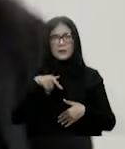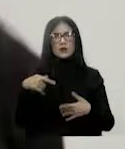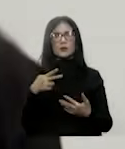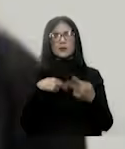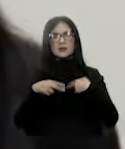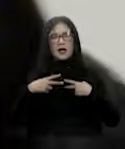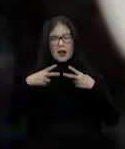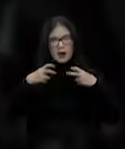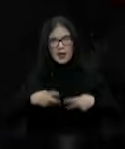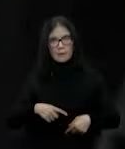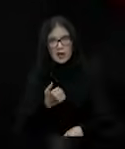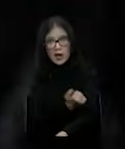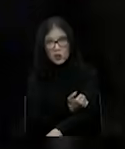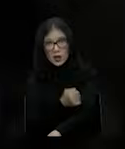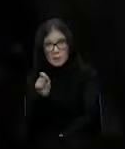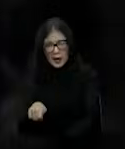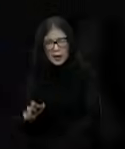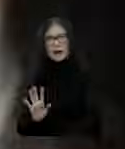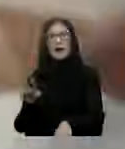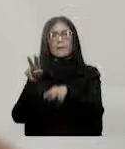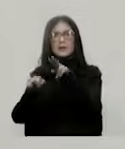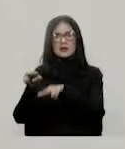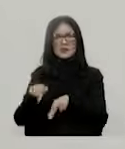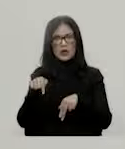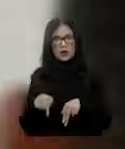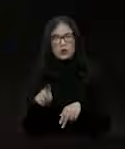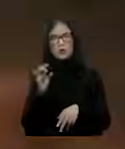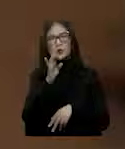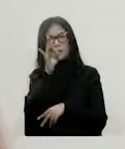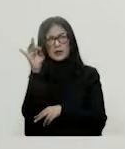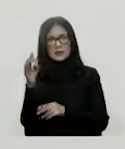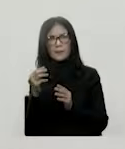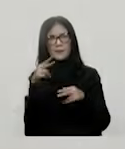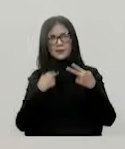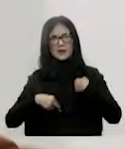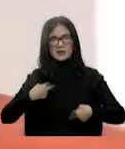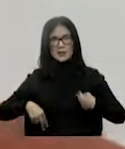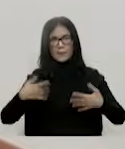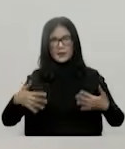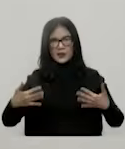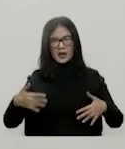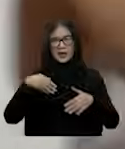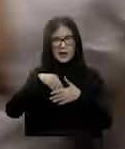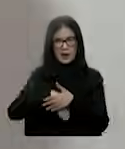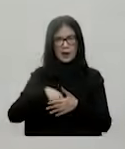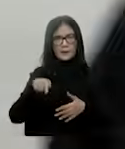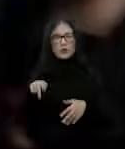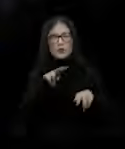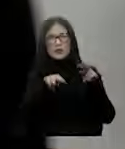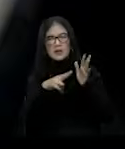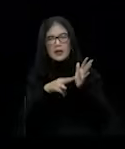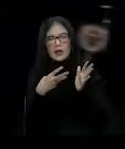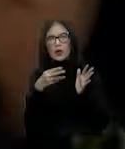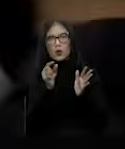dan narkotika. Rangkaian pemeriksaan yang dijalani meliputi pemeriksaan penyakit dalam, pemeriksaan neurologi hingga